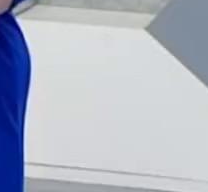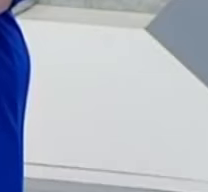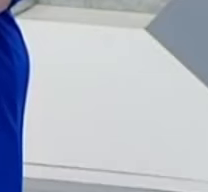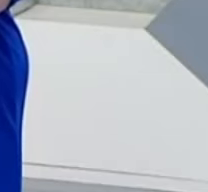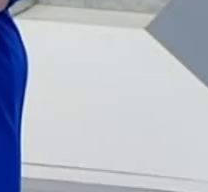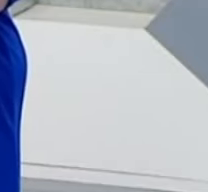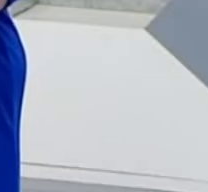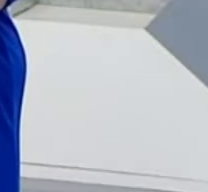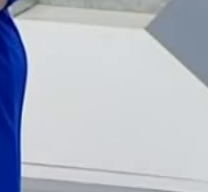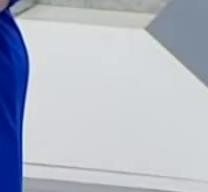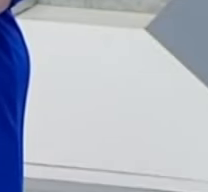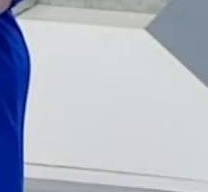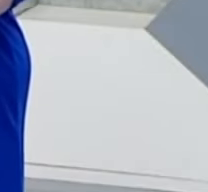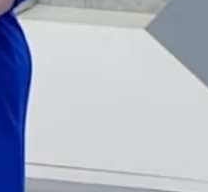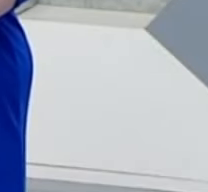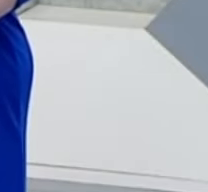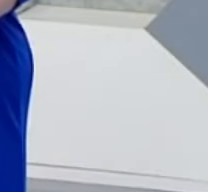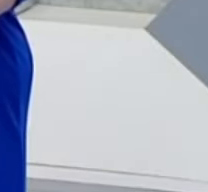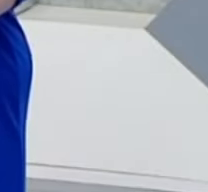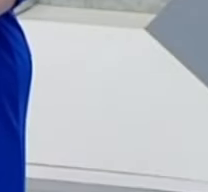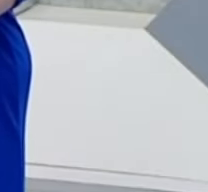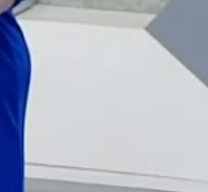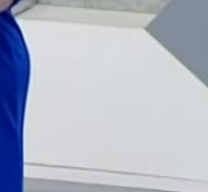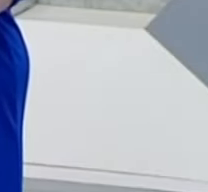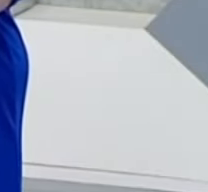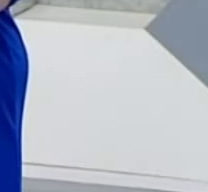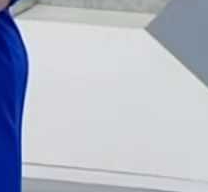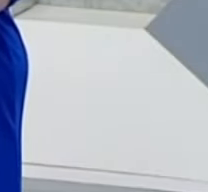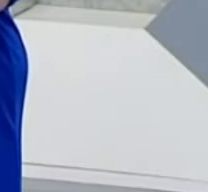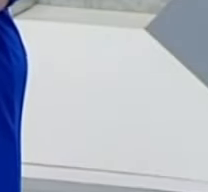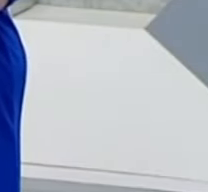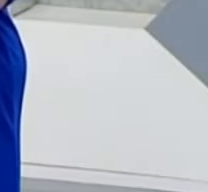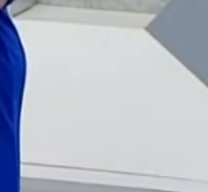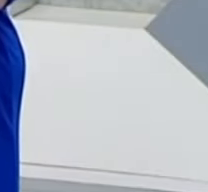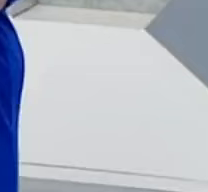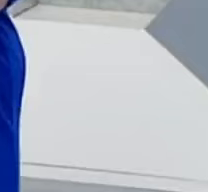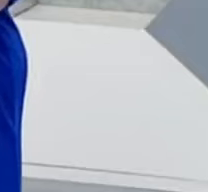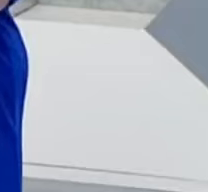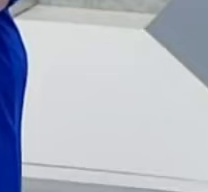subaybayan niyo kami sa GMA Pinoy TV at www.gmanews.tv